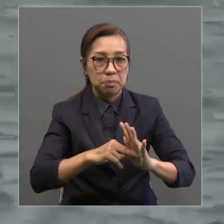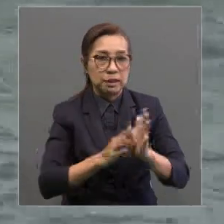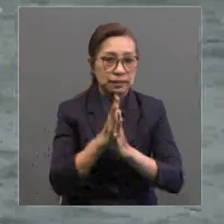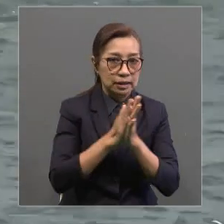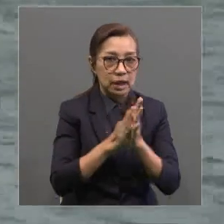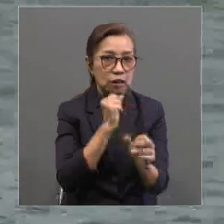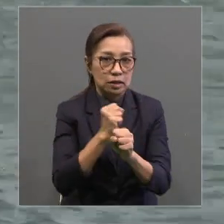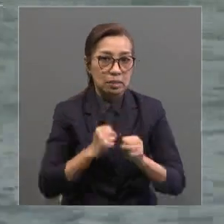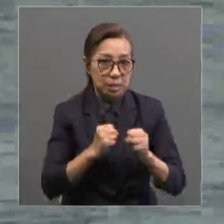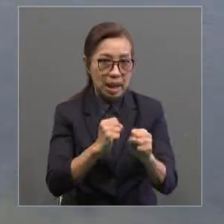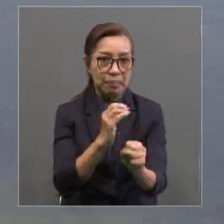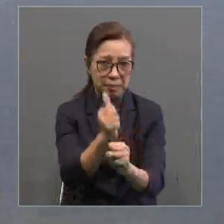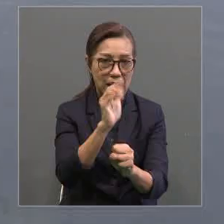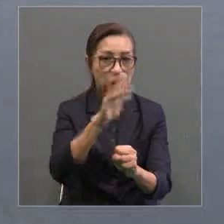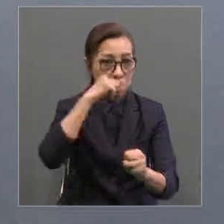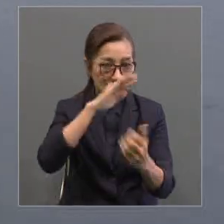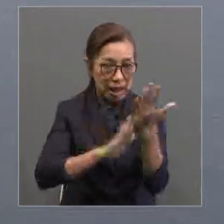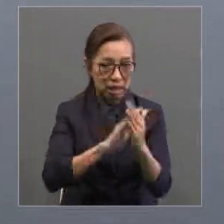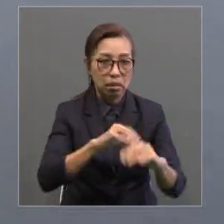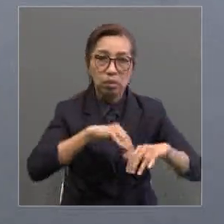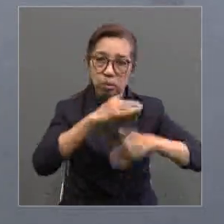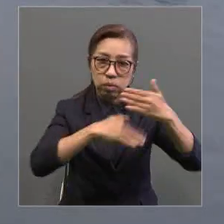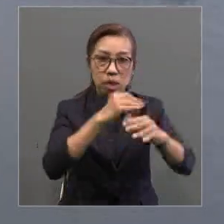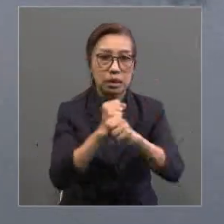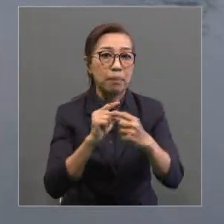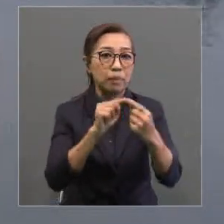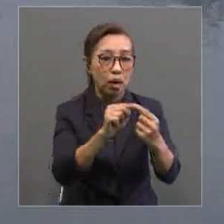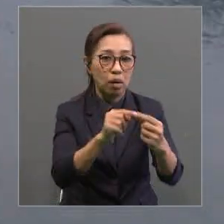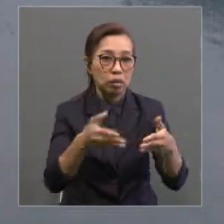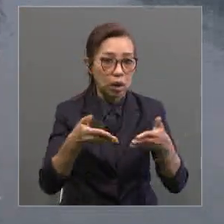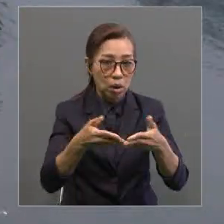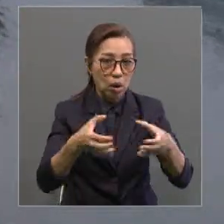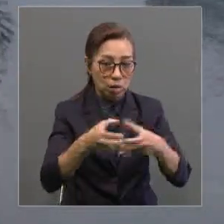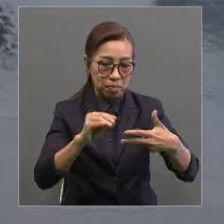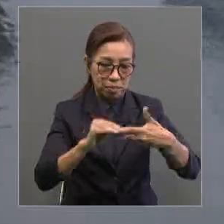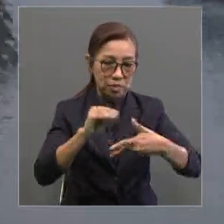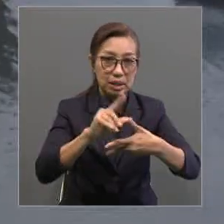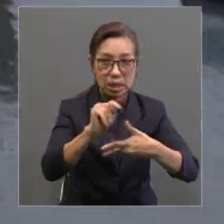ที่ไม่เกินความพยายามของไทยในการเดินหน้าต่อไปในกลุ่มเทียร์1